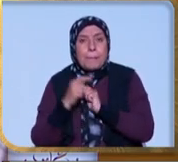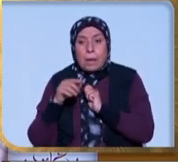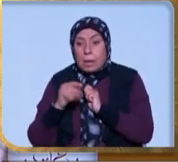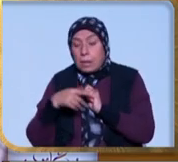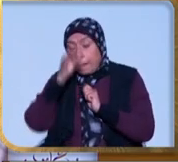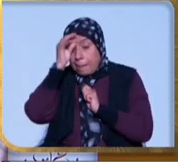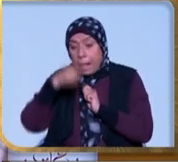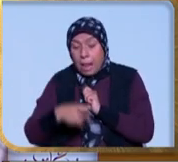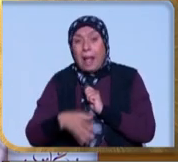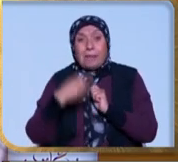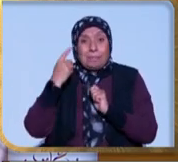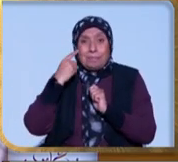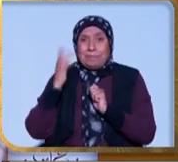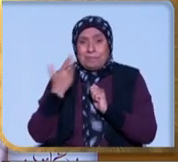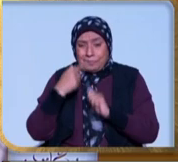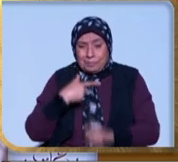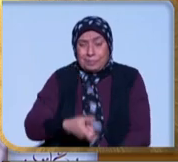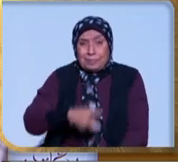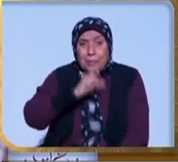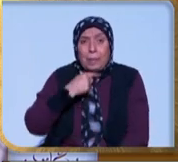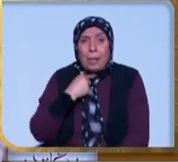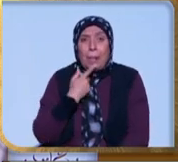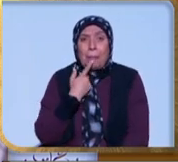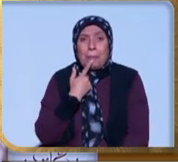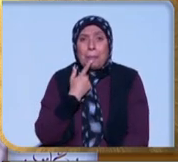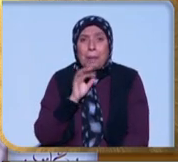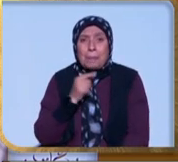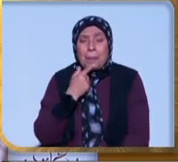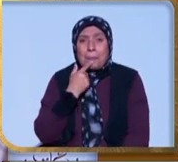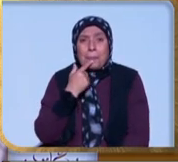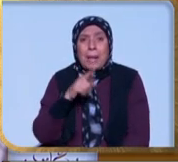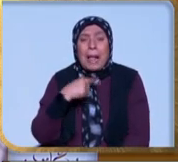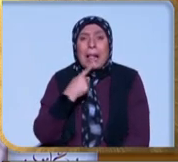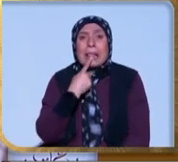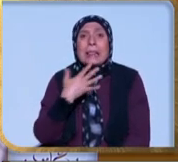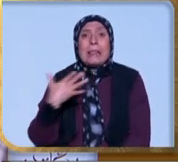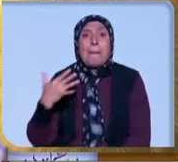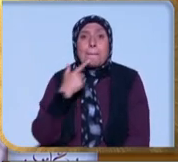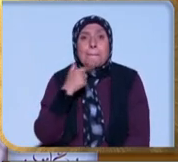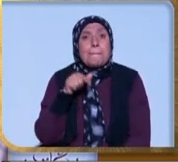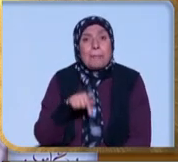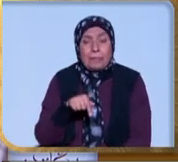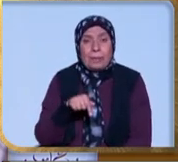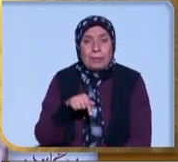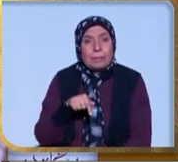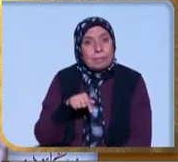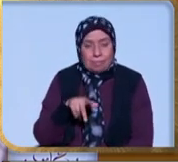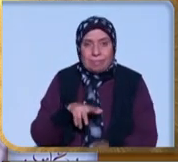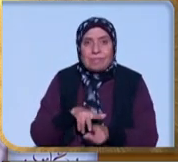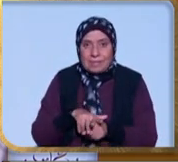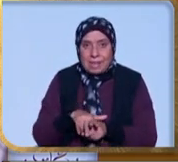العطش وجدوا فيها طعم الدم. وكان ده من أشد ألوان العذاب، من